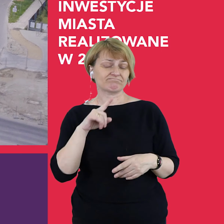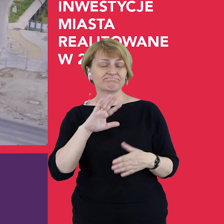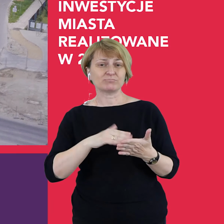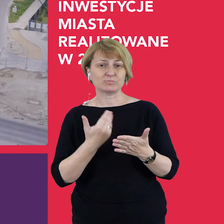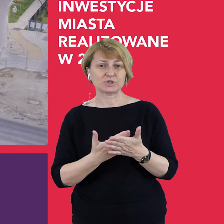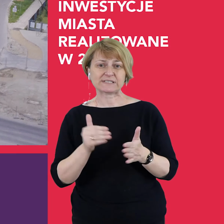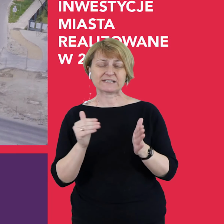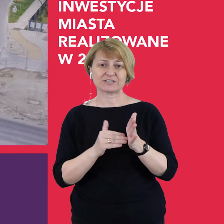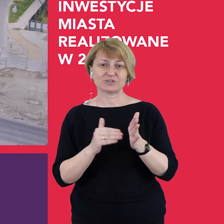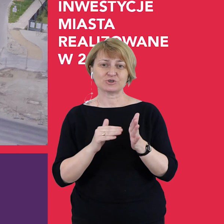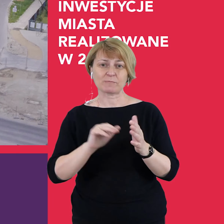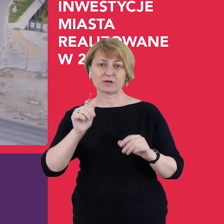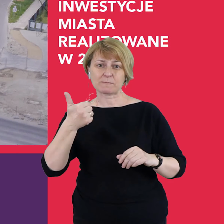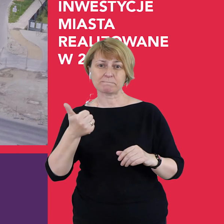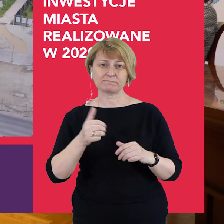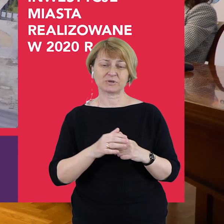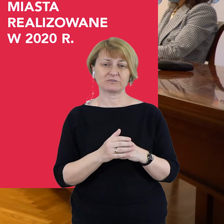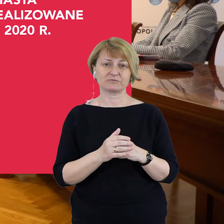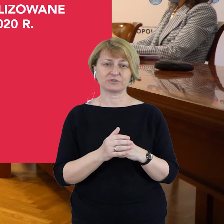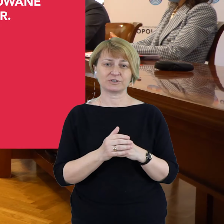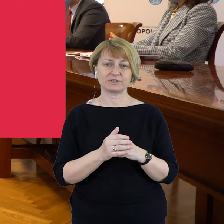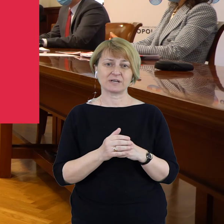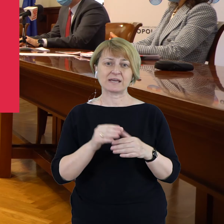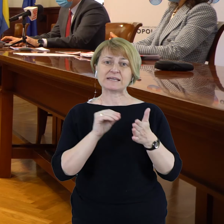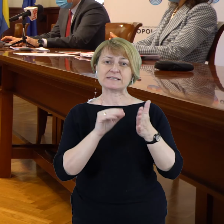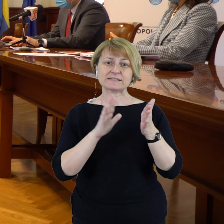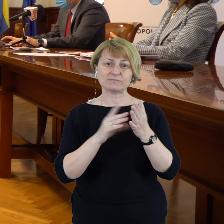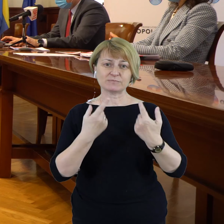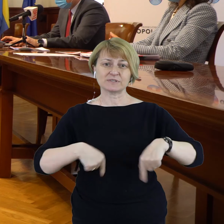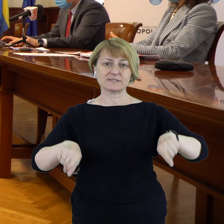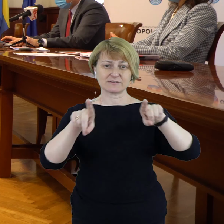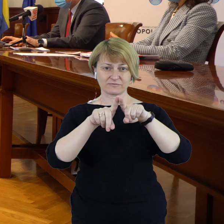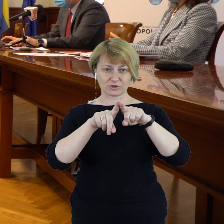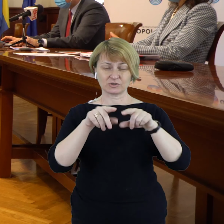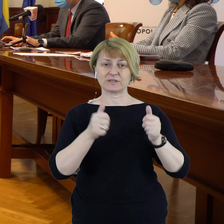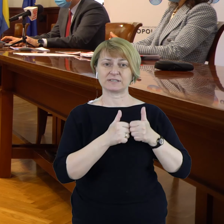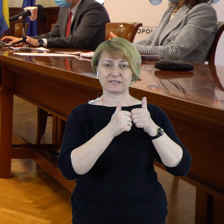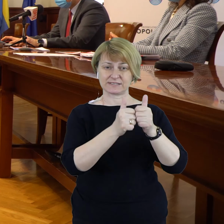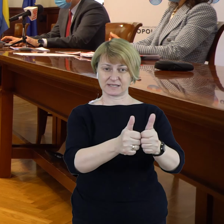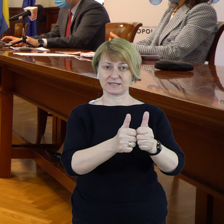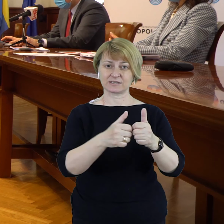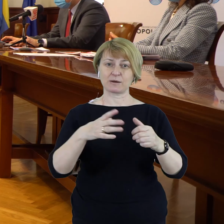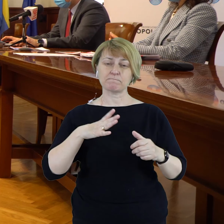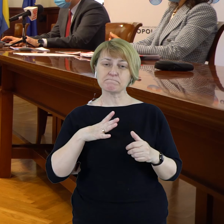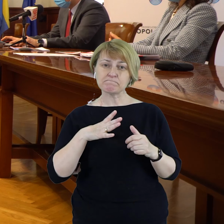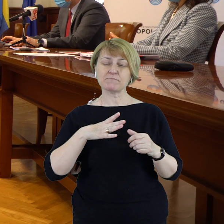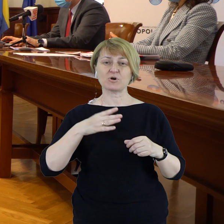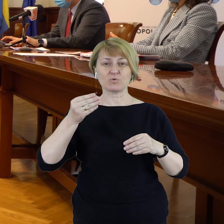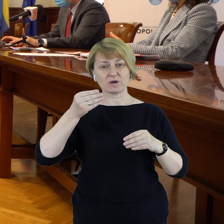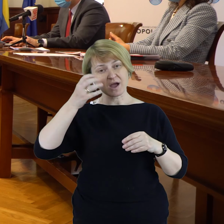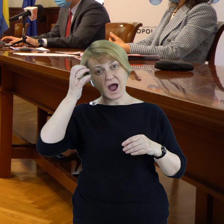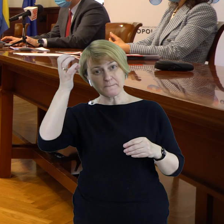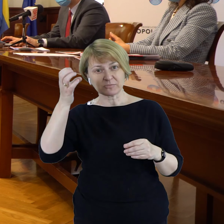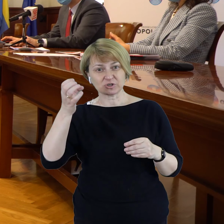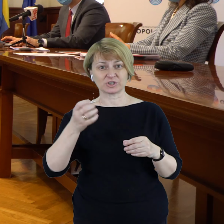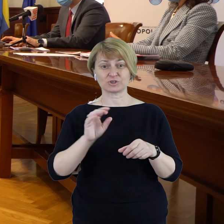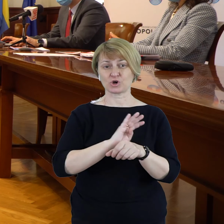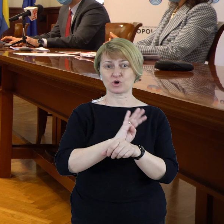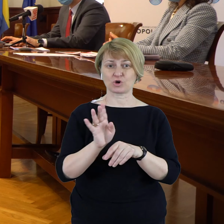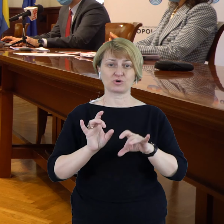59 297 milionów, chociaż przyznać trzeba, że pierwsze zapisy wykonania tego zadania były znacznie